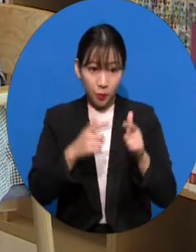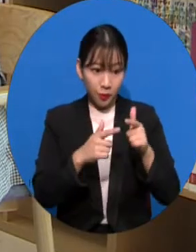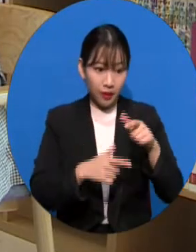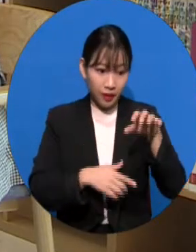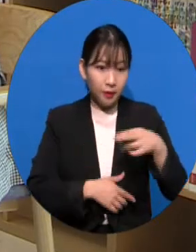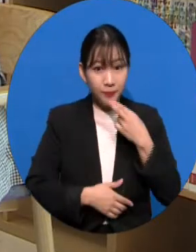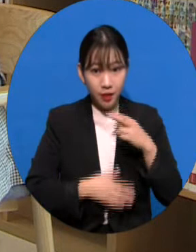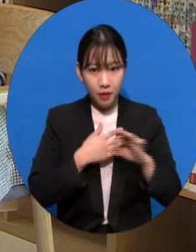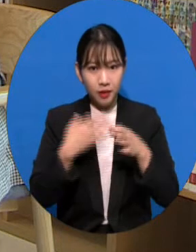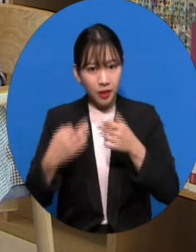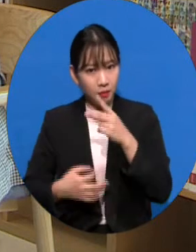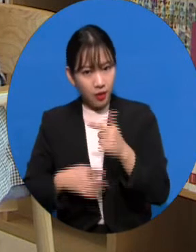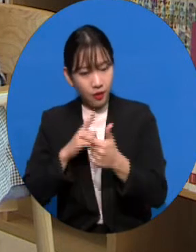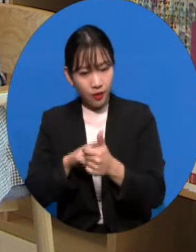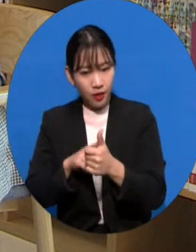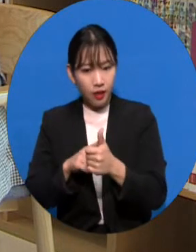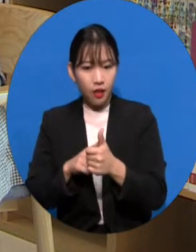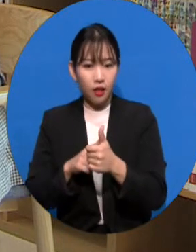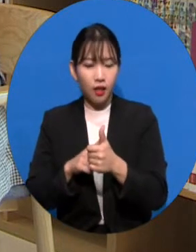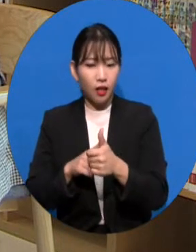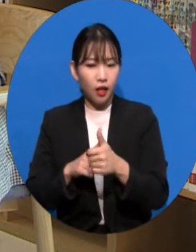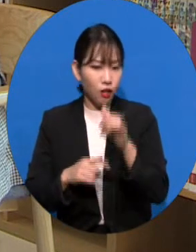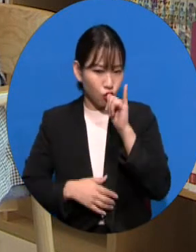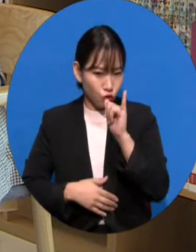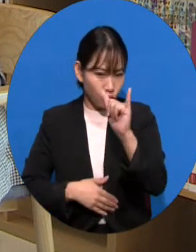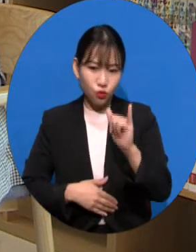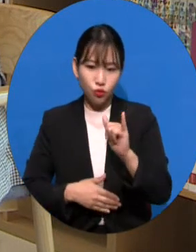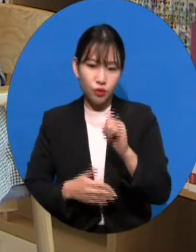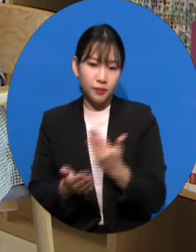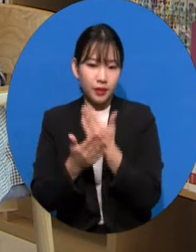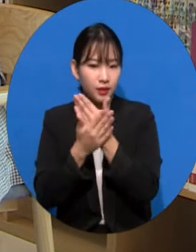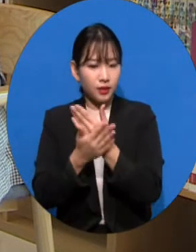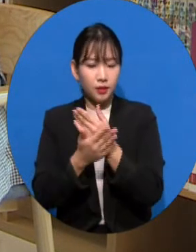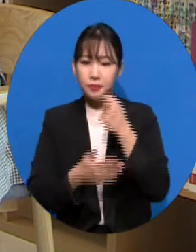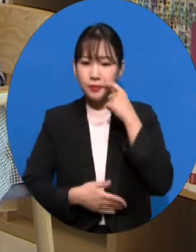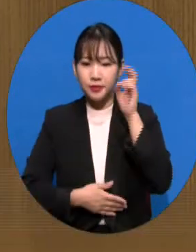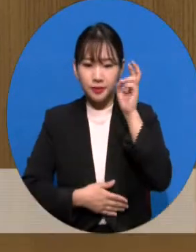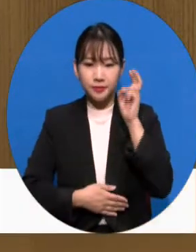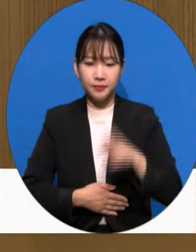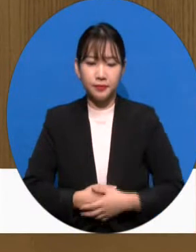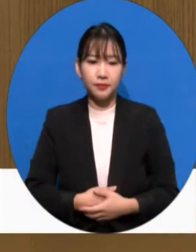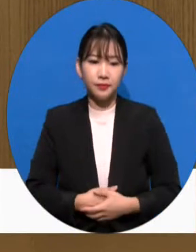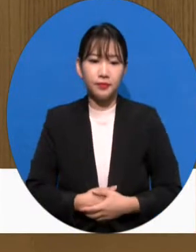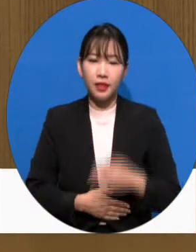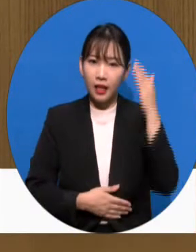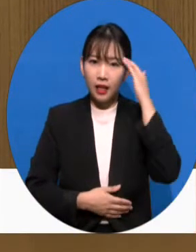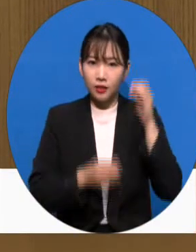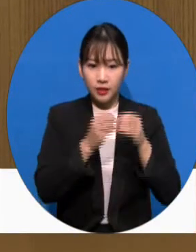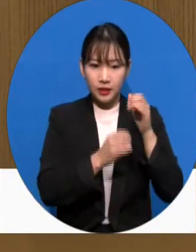아니면 김연이가 태어날 수 없는 그런 관계라고 봐야겠죠.